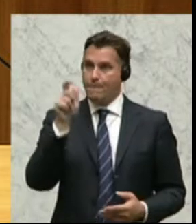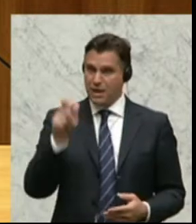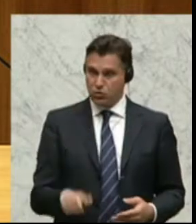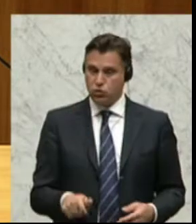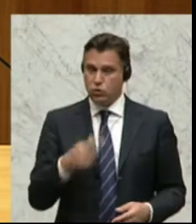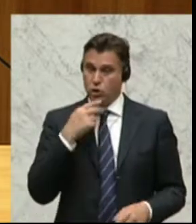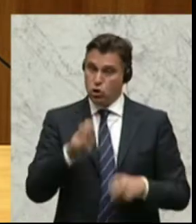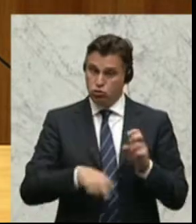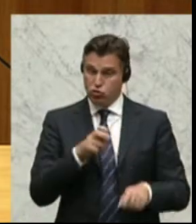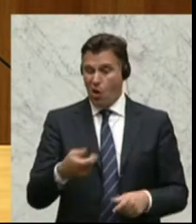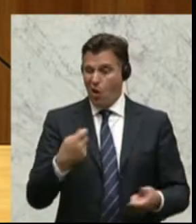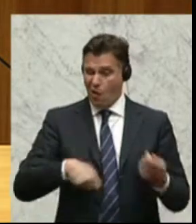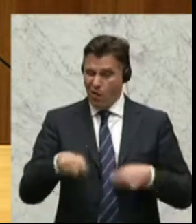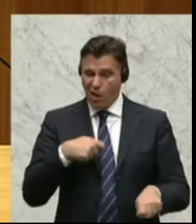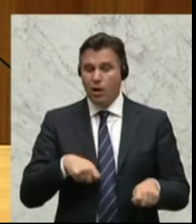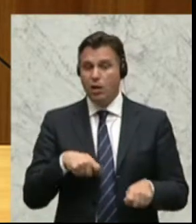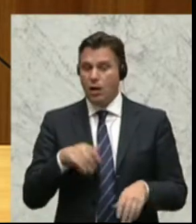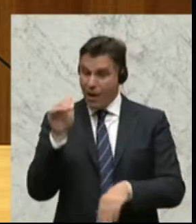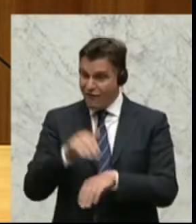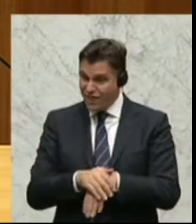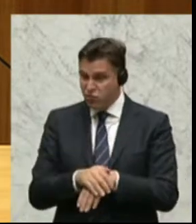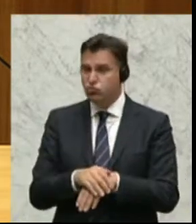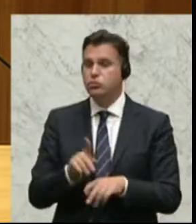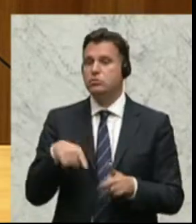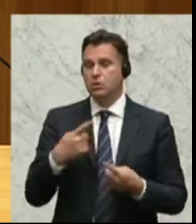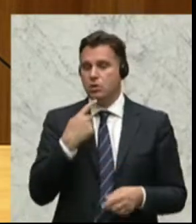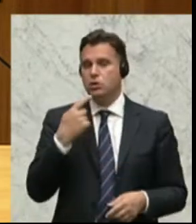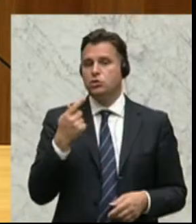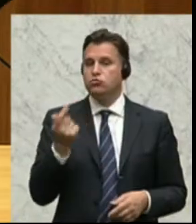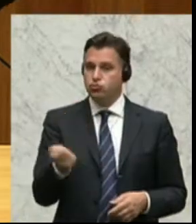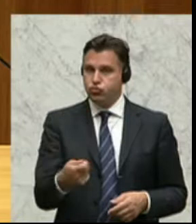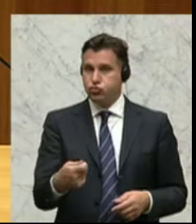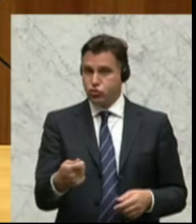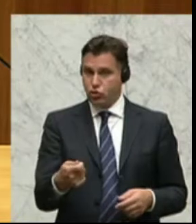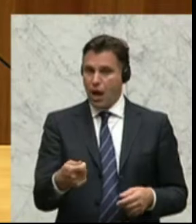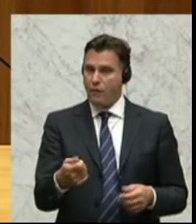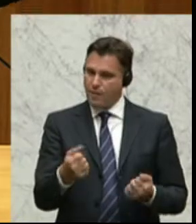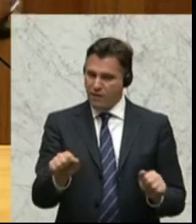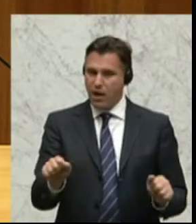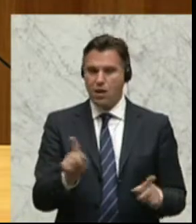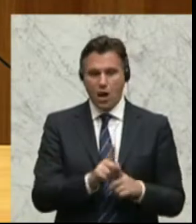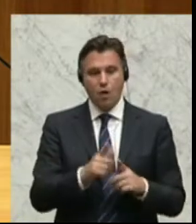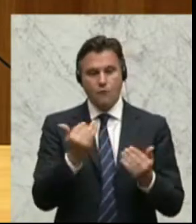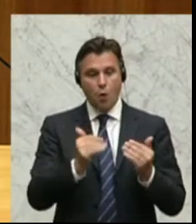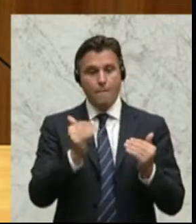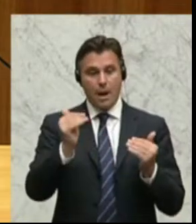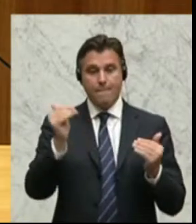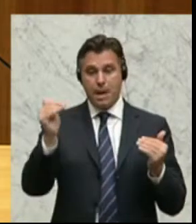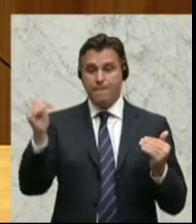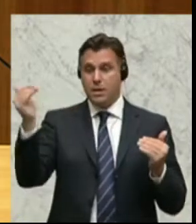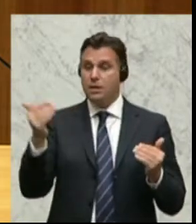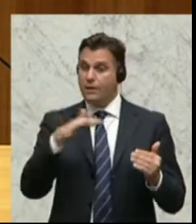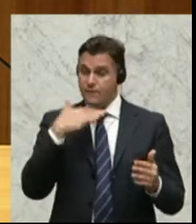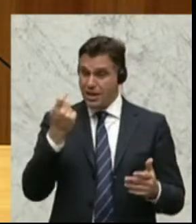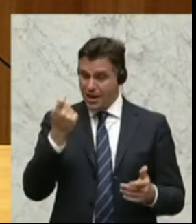Steuerhinterziehen erwischt werden, es nicht nur strafbefreiend machen sollen, sondern auch nach der Größe gestaffelt, je mehr sie hinterzogen haben. Und da geht es